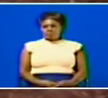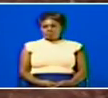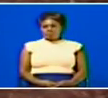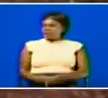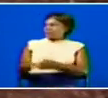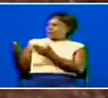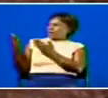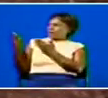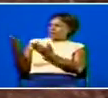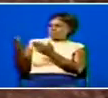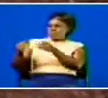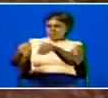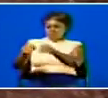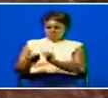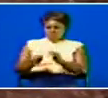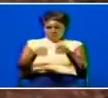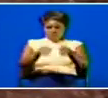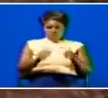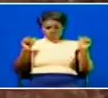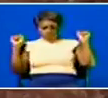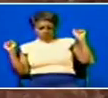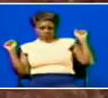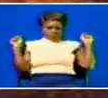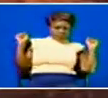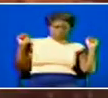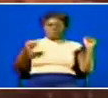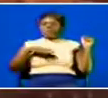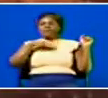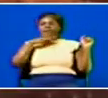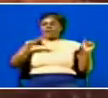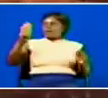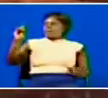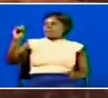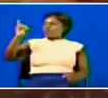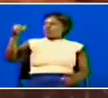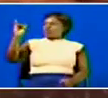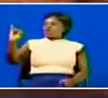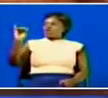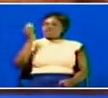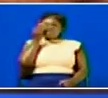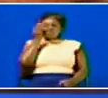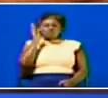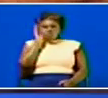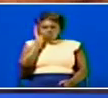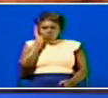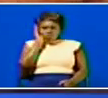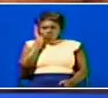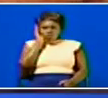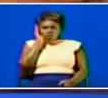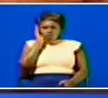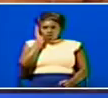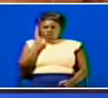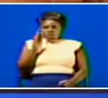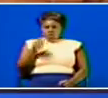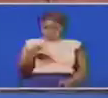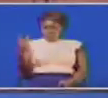Haya ndio makaburi ya wafugaji waliouawa katika eneo la Boji kaunti ya Isiolo. Kwa mujibu wa jamaa